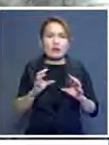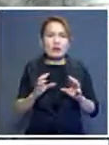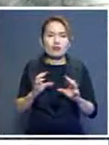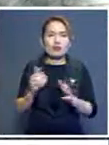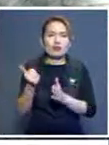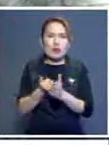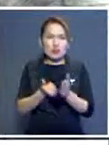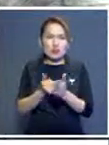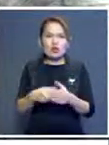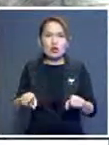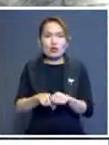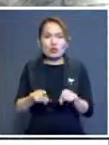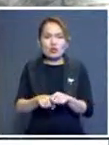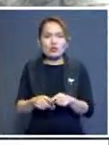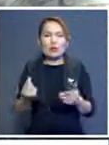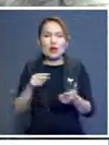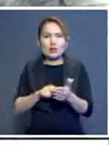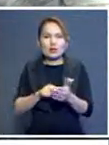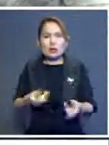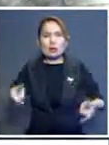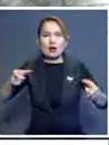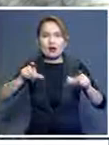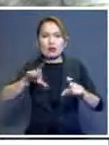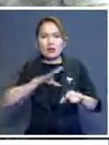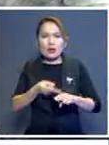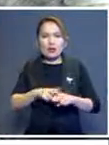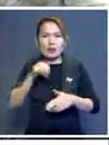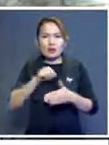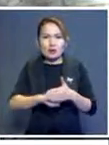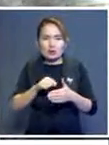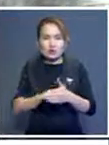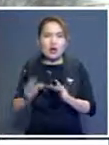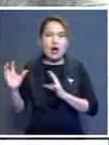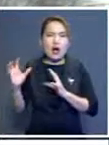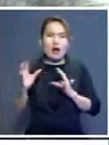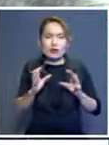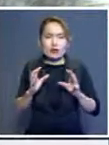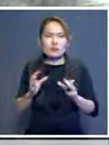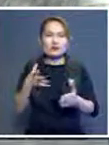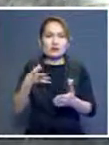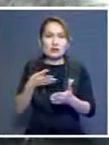запчастар. Запчастные части дос, аккумулятор болсын, резиналар болсын, қазіргі нарыққа